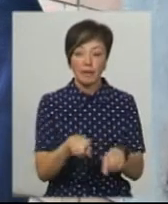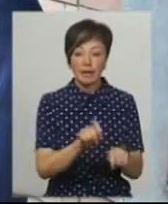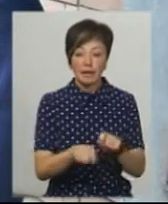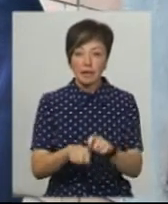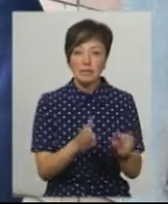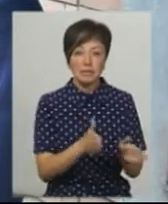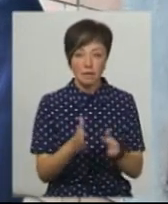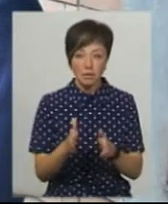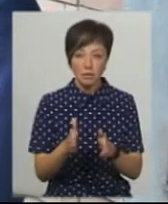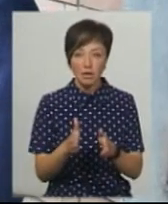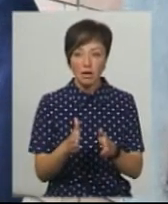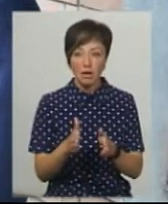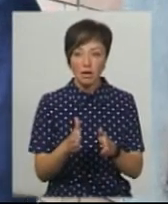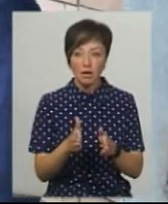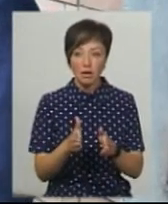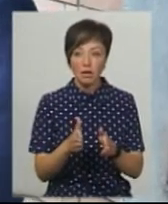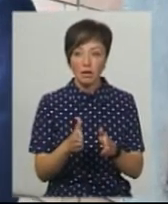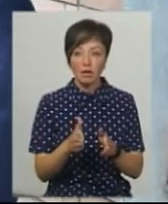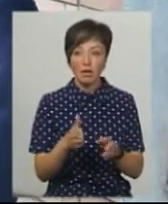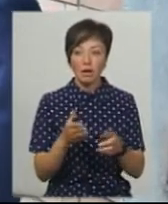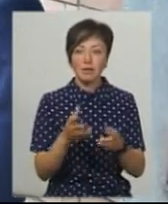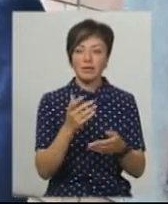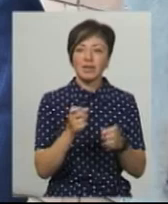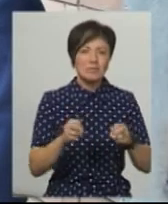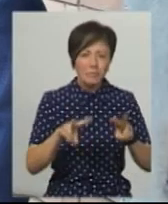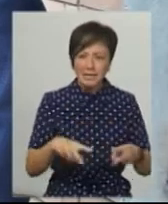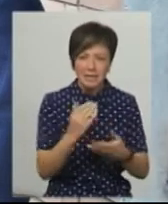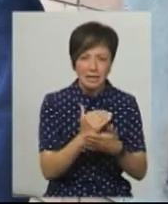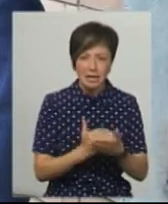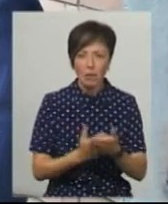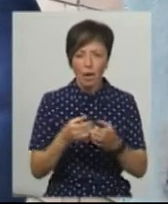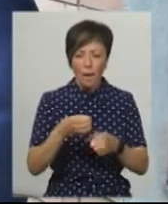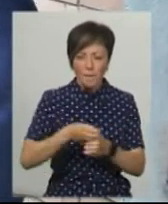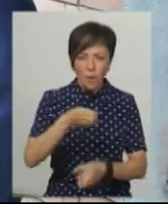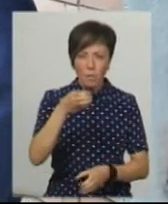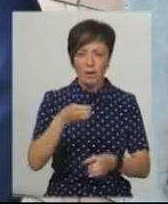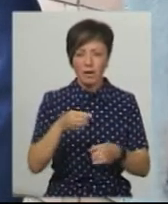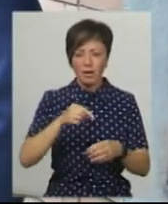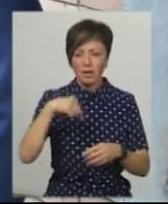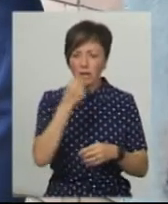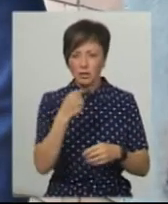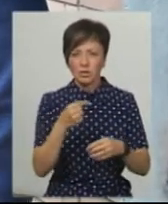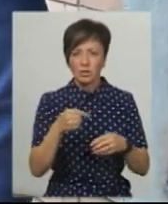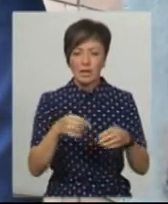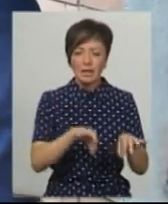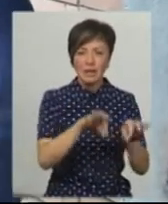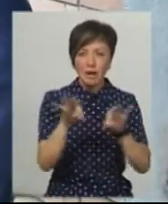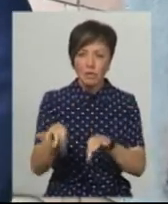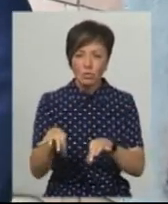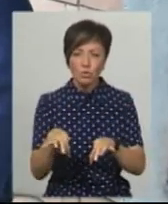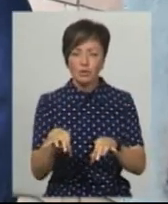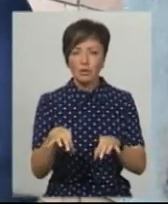системи, системи виділення або екстракції сюди входять, пробірки, наконечники, транспортний